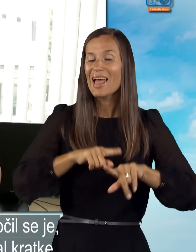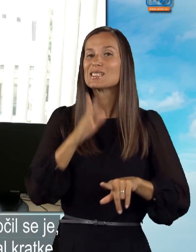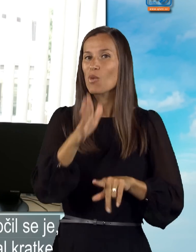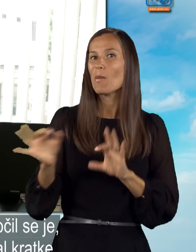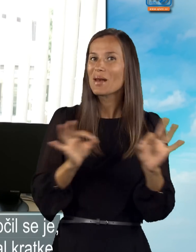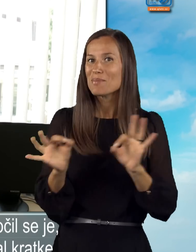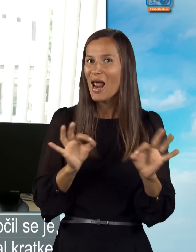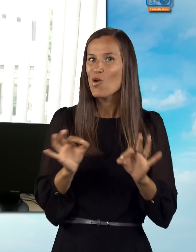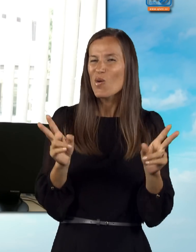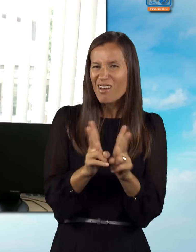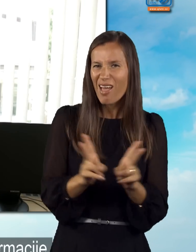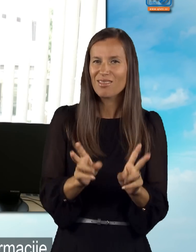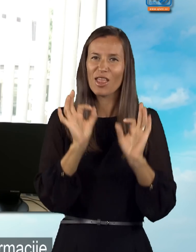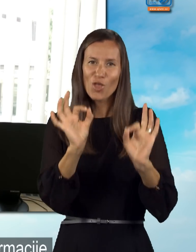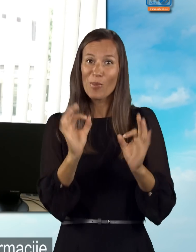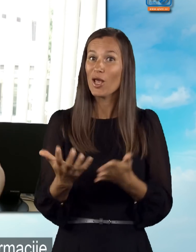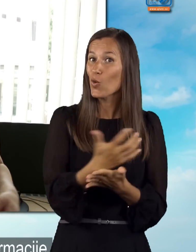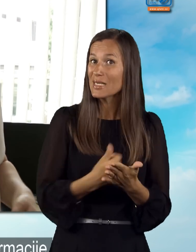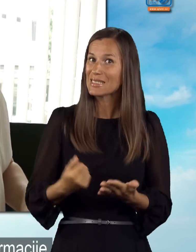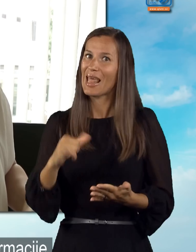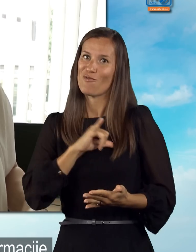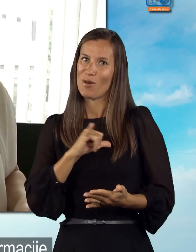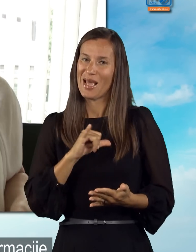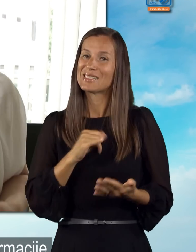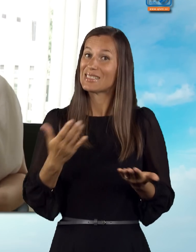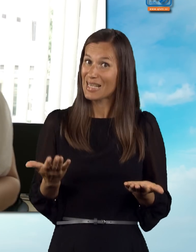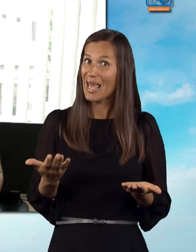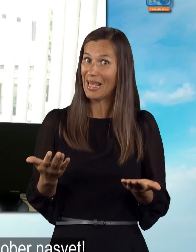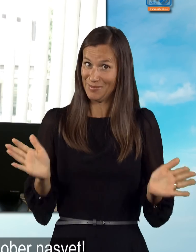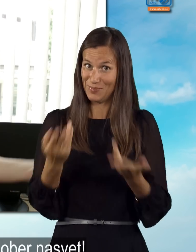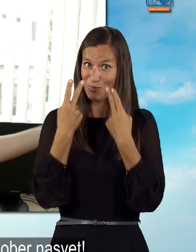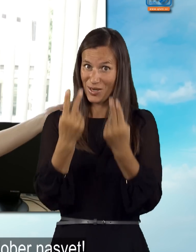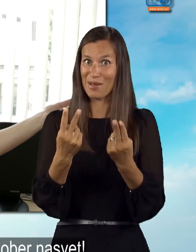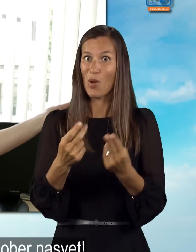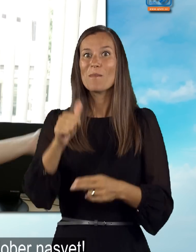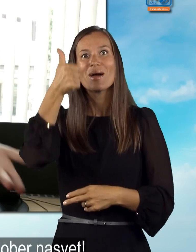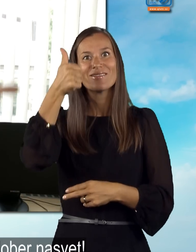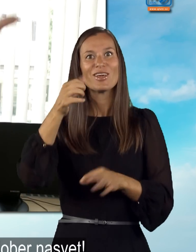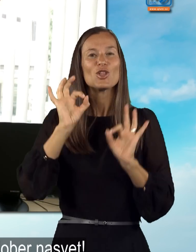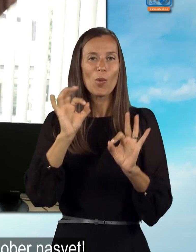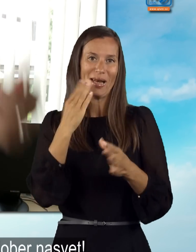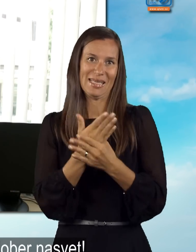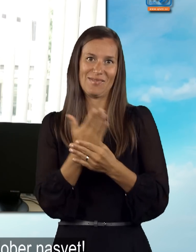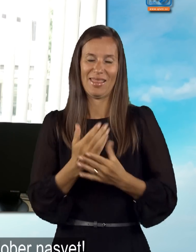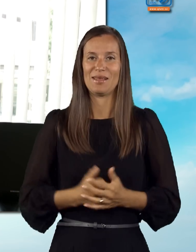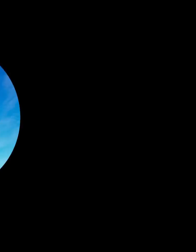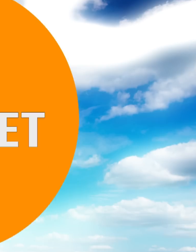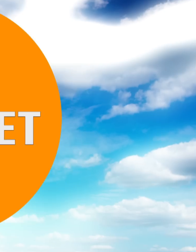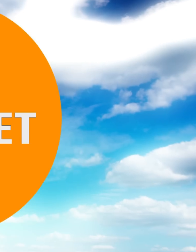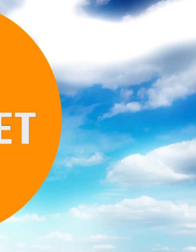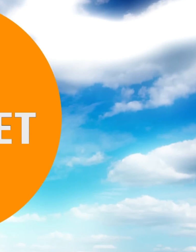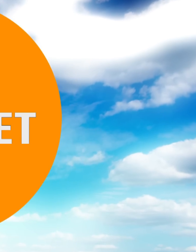nas pripravljal kratke, dobre in koristne informacije. Tako da, dajmo si pogledati prvi dobri nasvet.